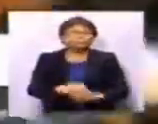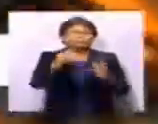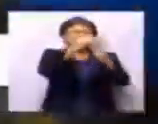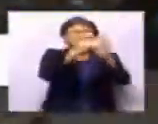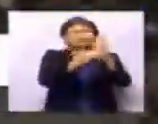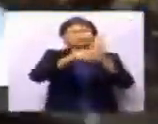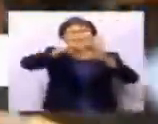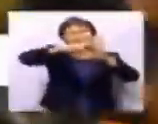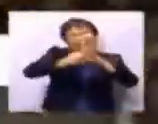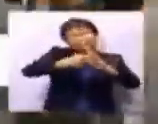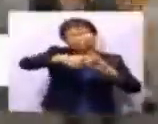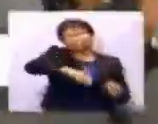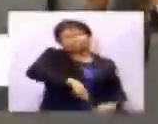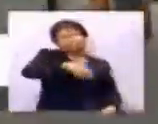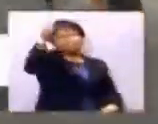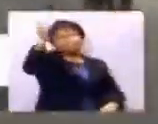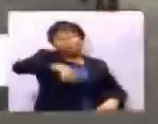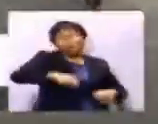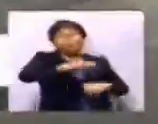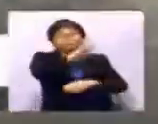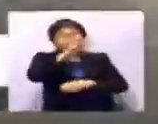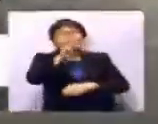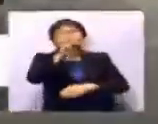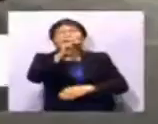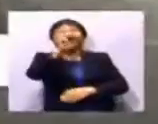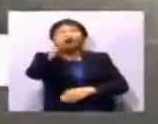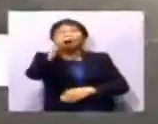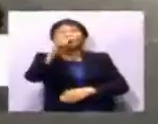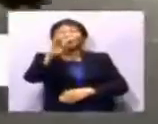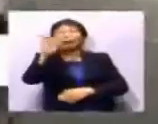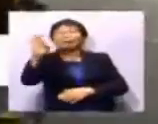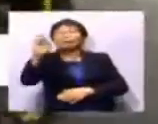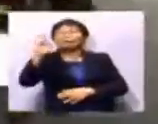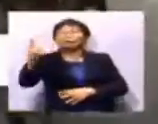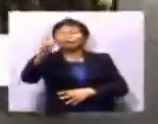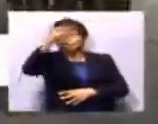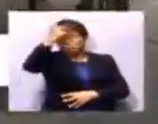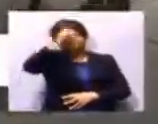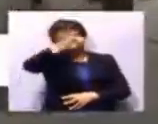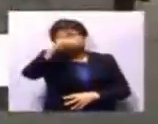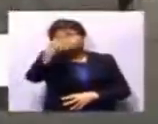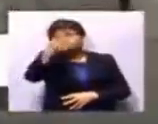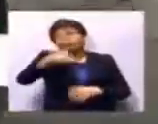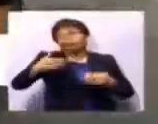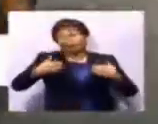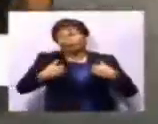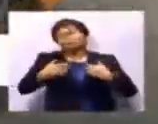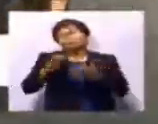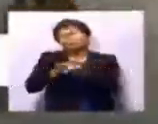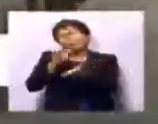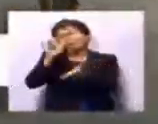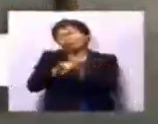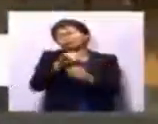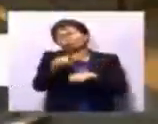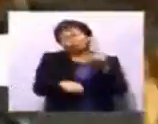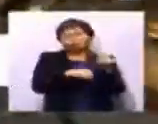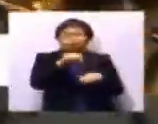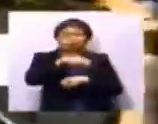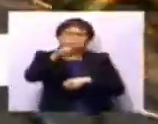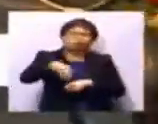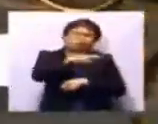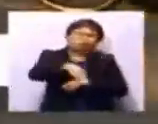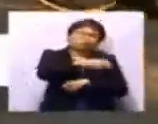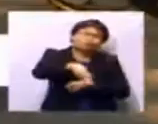Acara pelepasan disempurnakan Menteri Keuangan Kedua Datuk Seri Johari Abdul Ghani yang turut mengambil kesempatan berbasikal